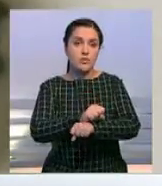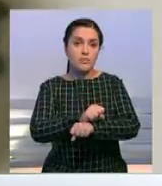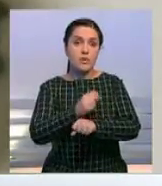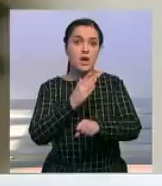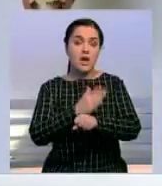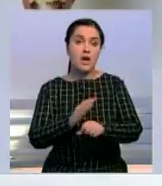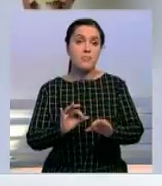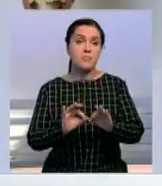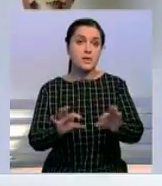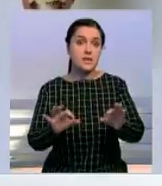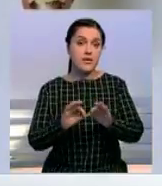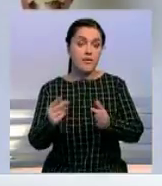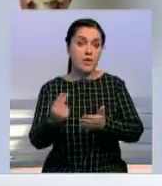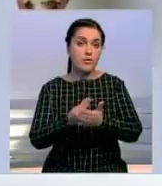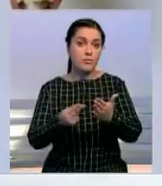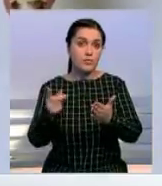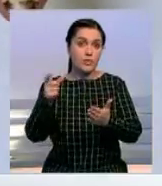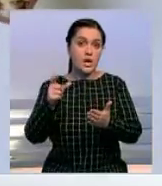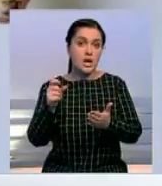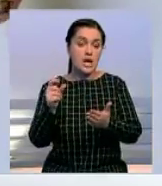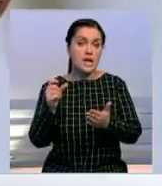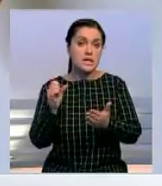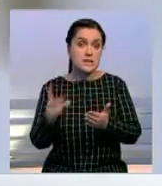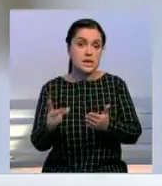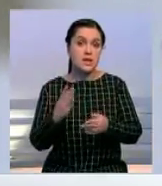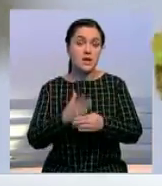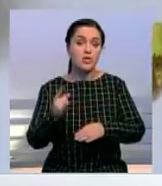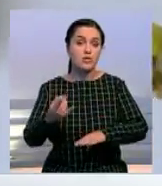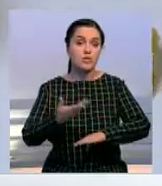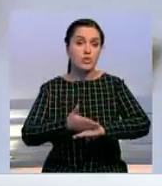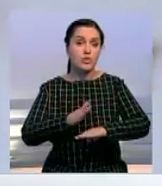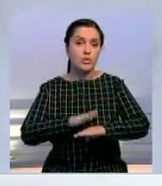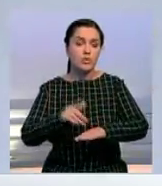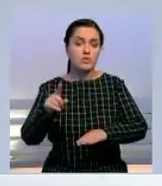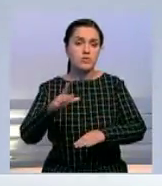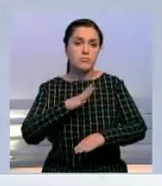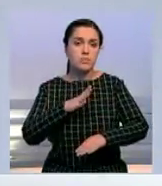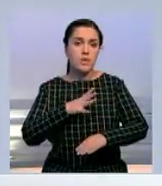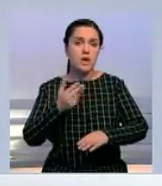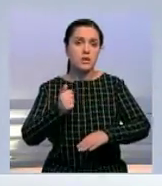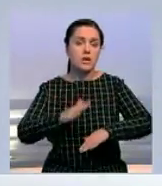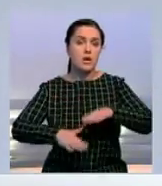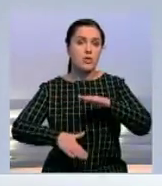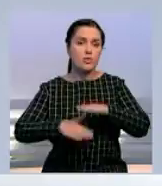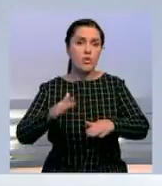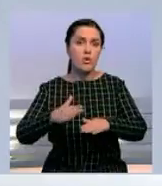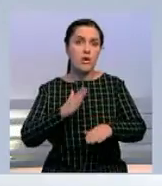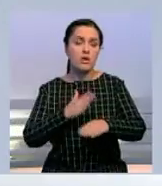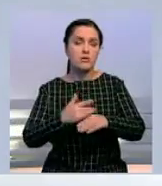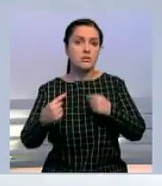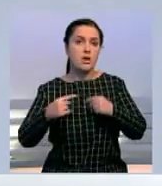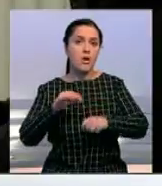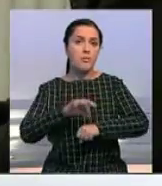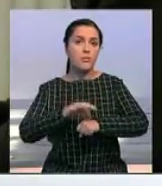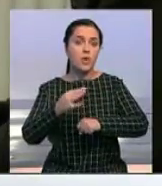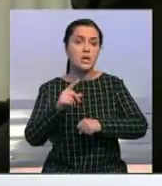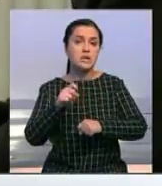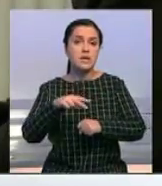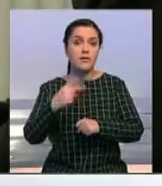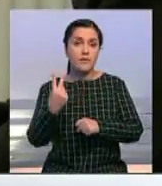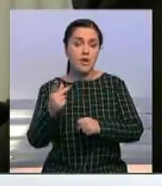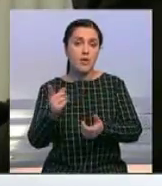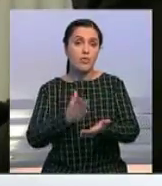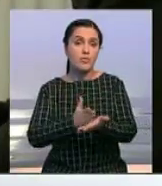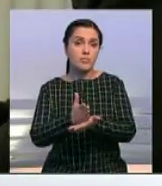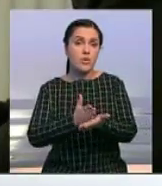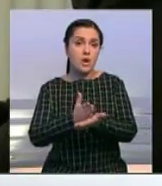задерживать дыхание. По словам Хасана Кале, очень часто от напряжения у него сводят пальцы и нередко мучают боли в спине. За 22 года